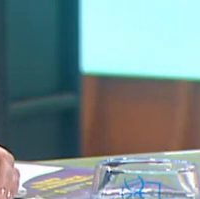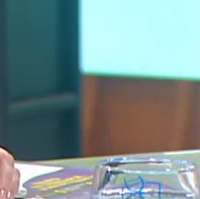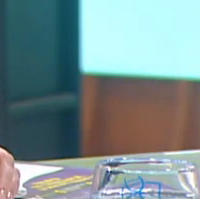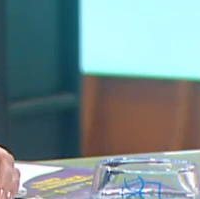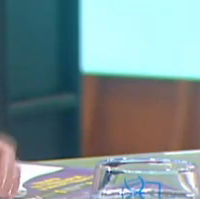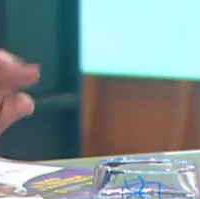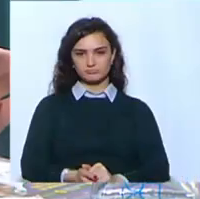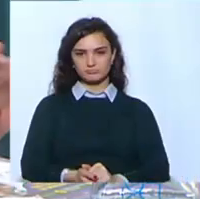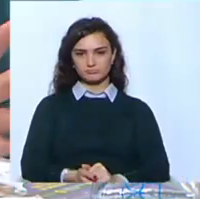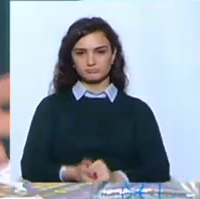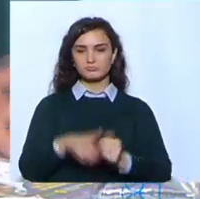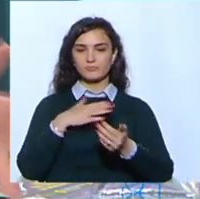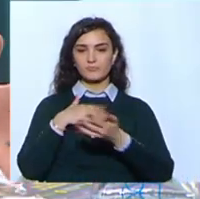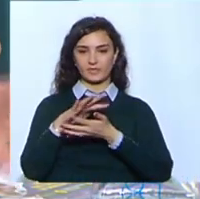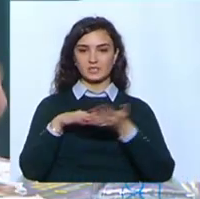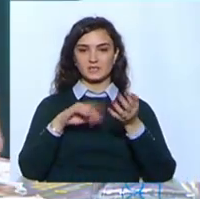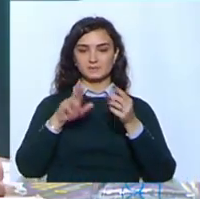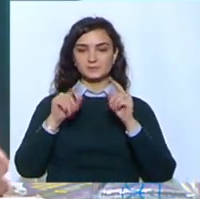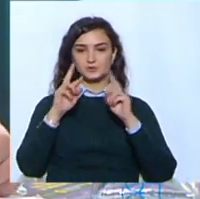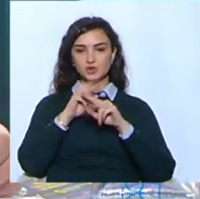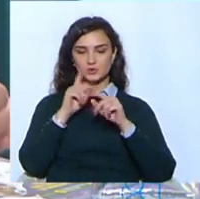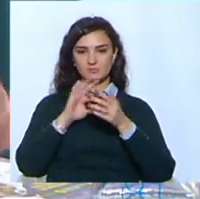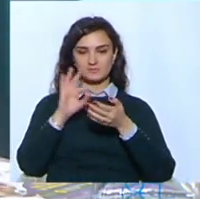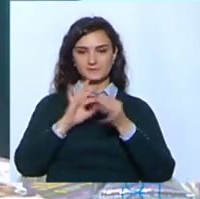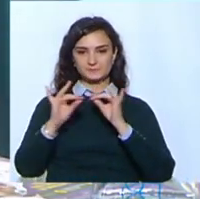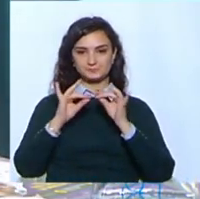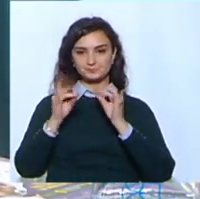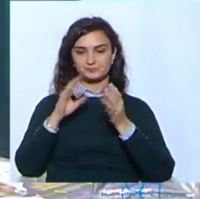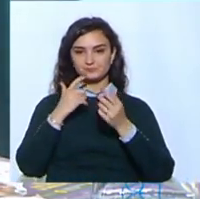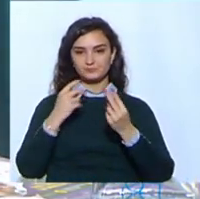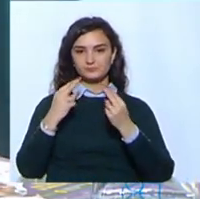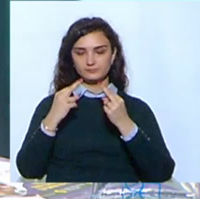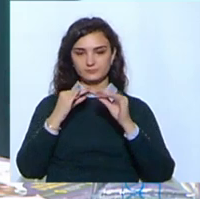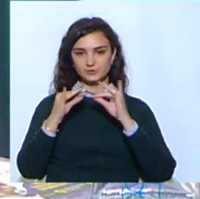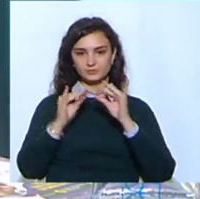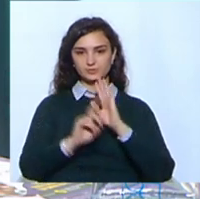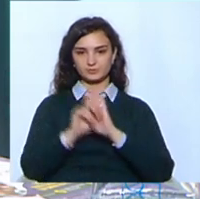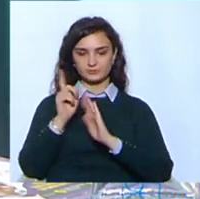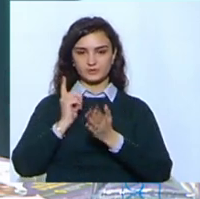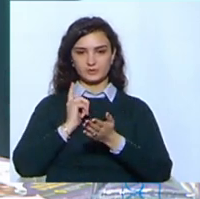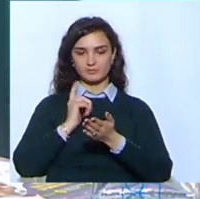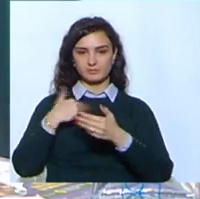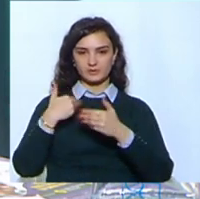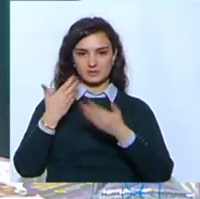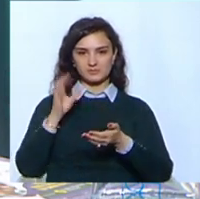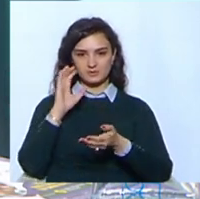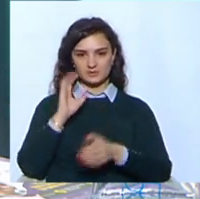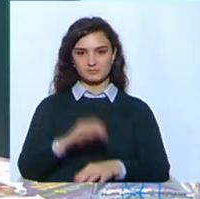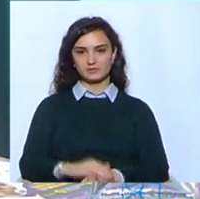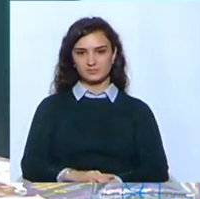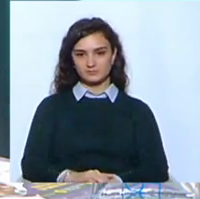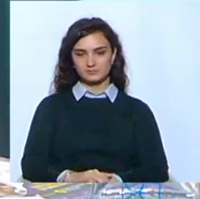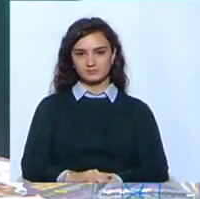აგრძელებთ საუბარს და გავრცელებულ შეცდომებზე შევჩერდით, თუმცა მაყურებელი საუბრის დაწყების მომენტიდან გველოდება დილამშვიდობის